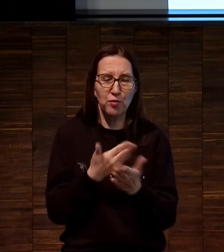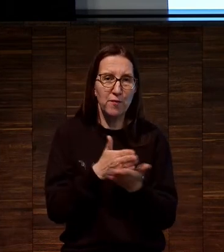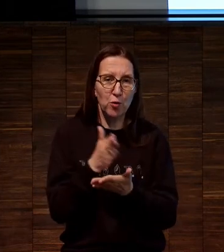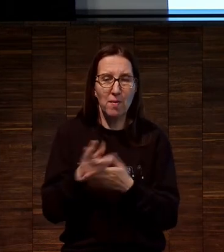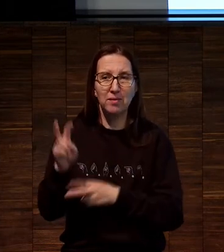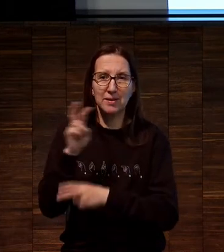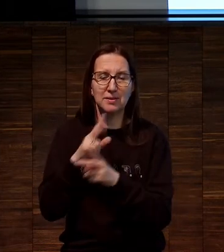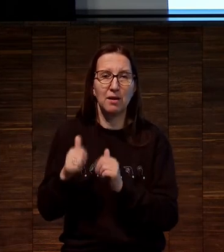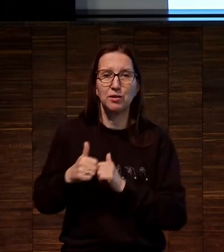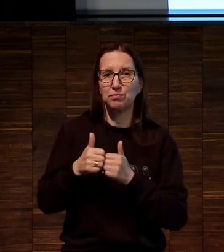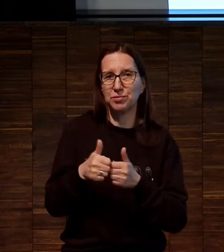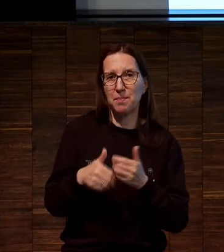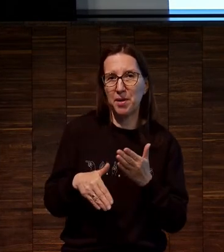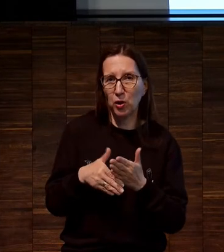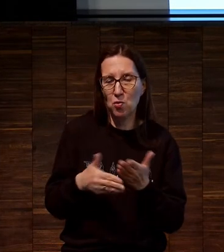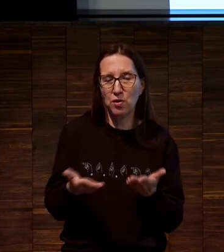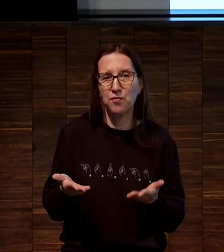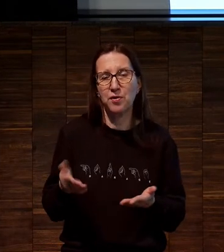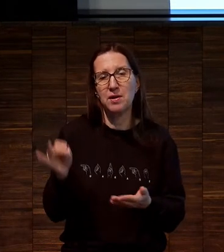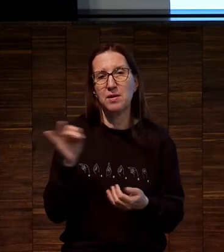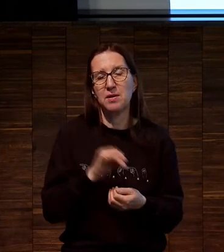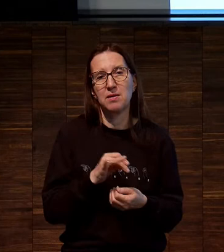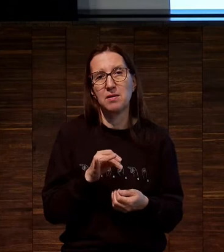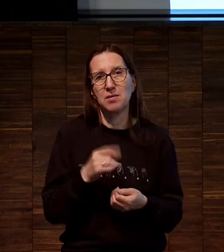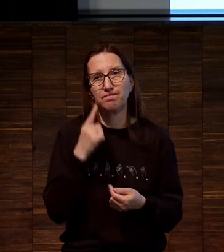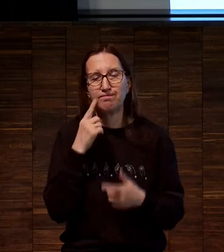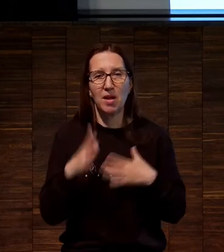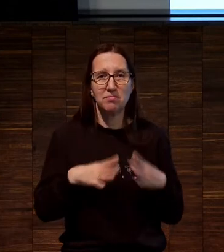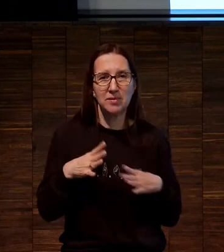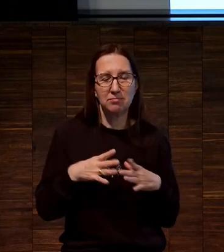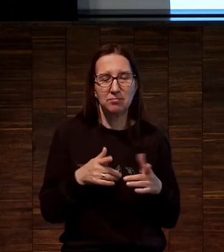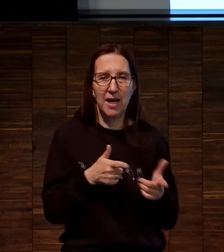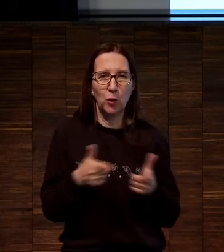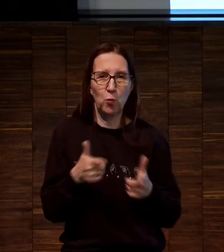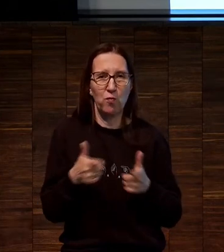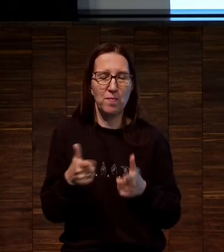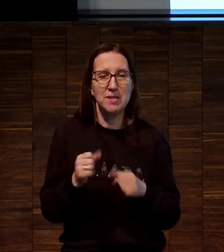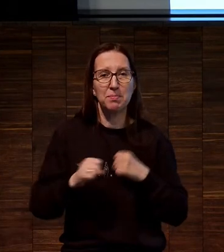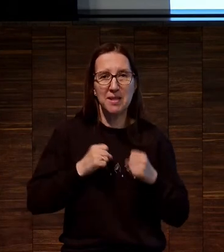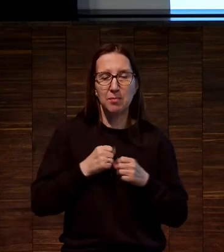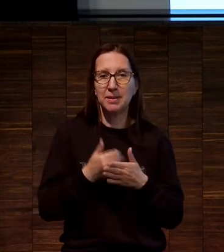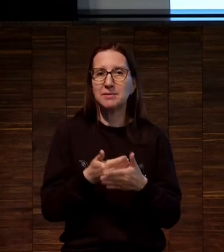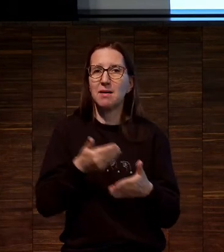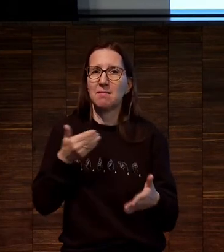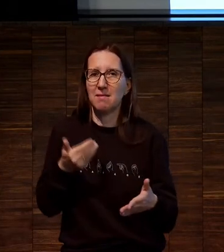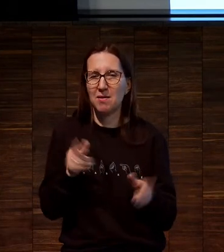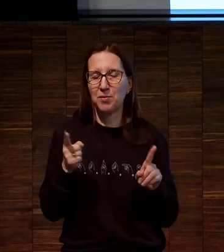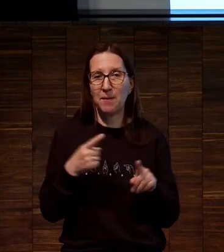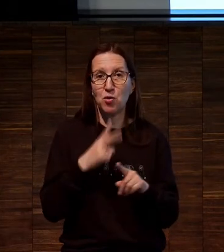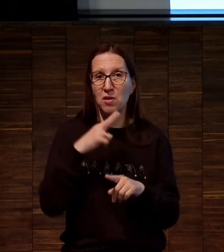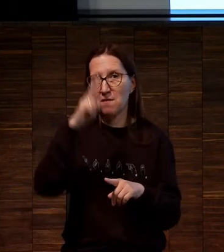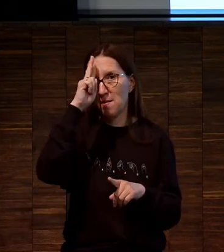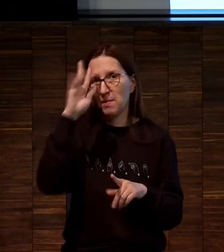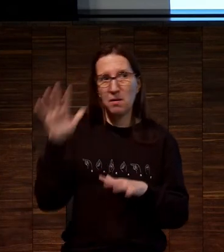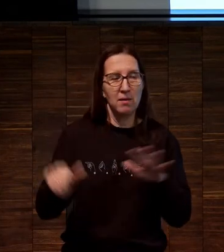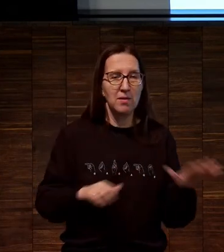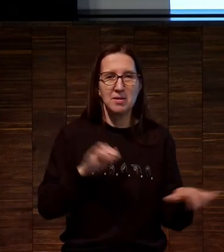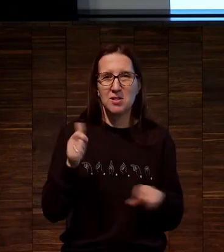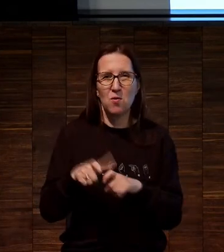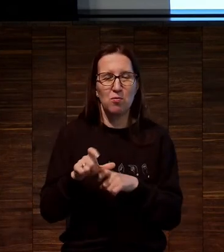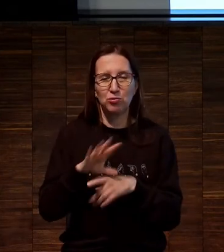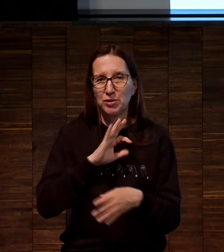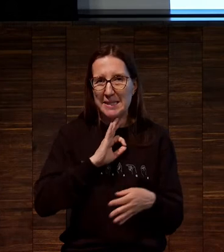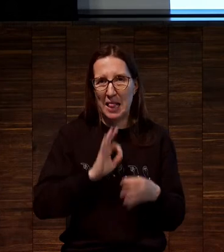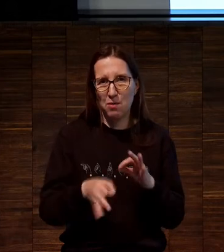формат, искать партнеров, вот, и готовить все. И постараемся заранее, опять же, потому что за 2 месяца очень сложно